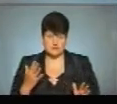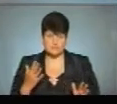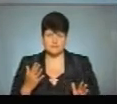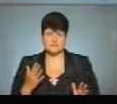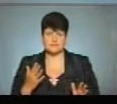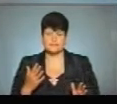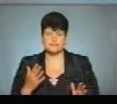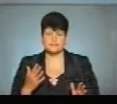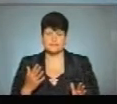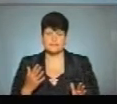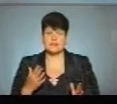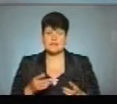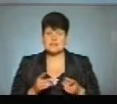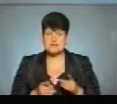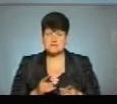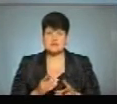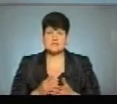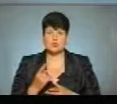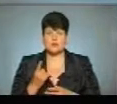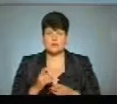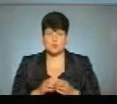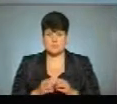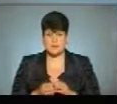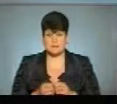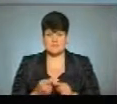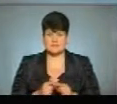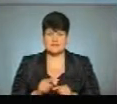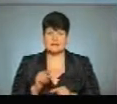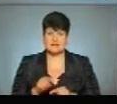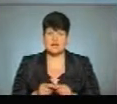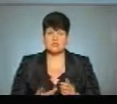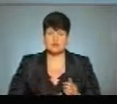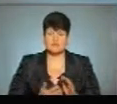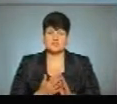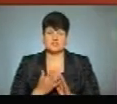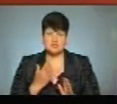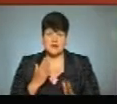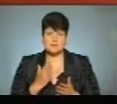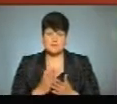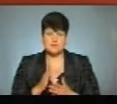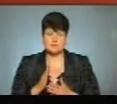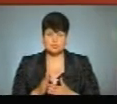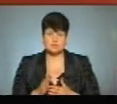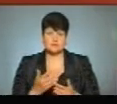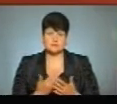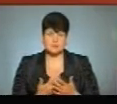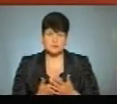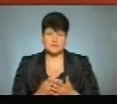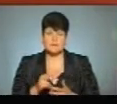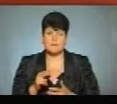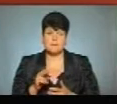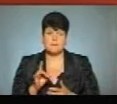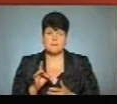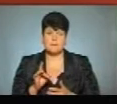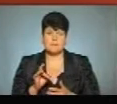мешканці привикли говорити. Насправді, є одна єдина проблема, це та житлова черга повинна бути фактично продуктом програмним, це